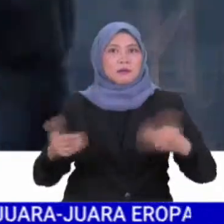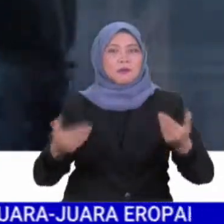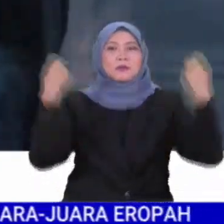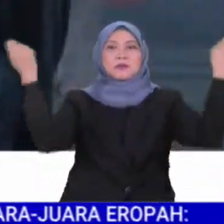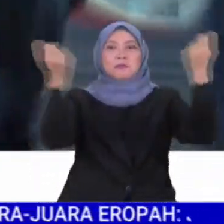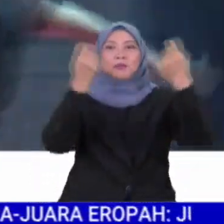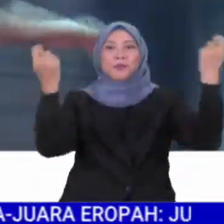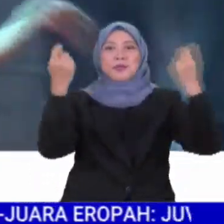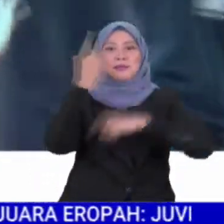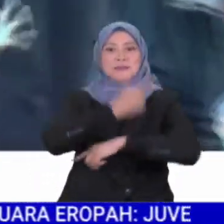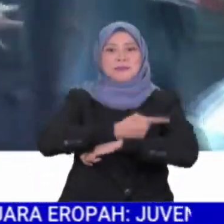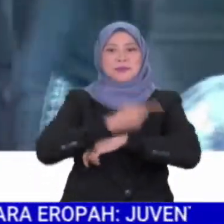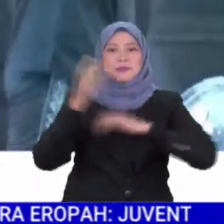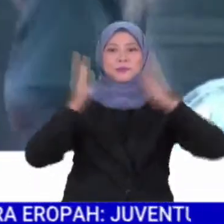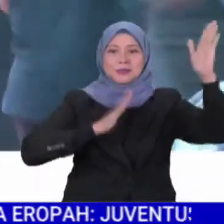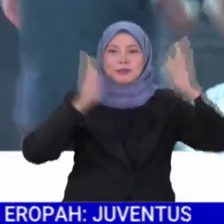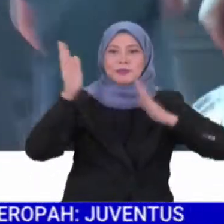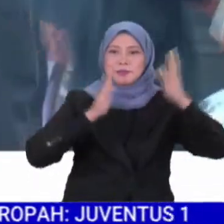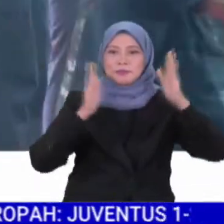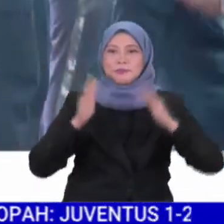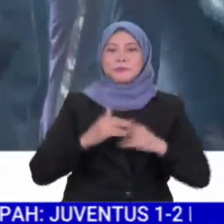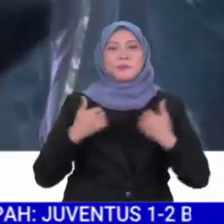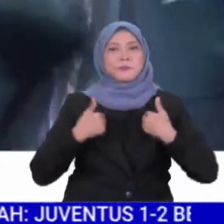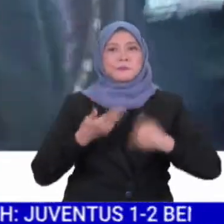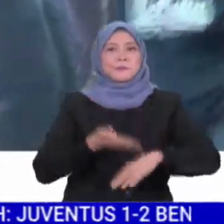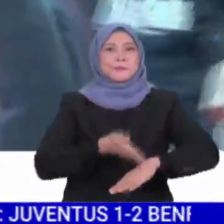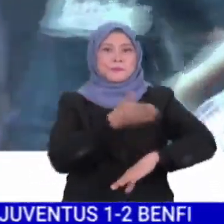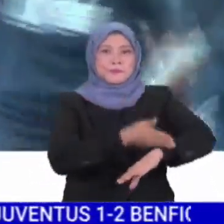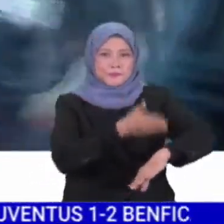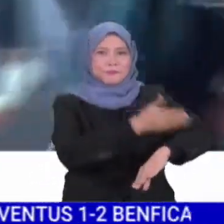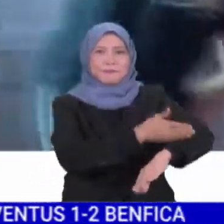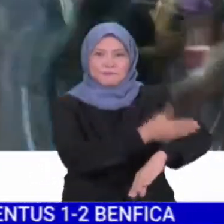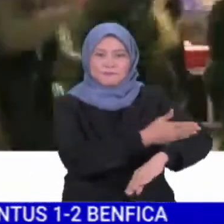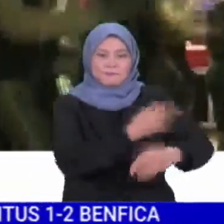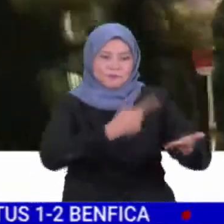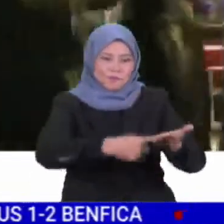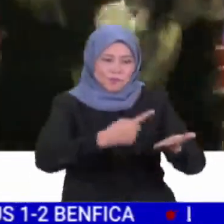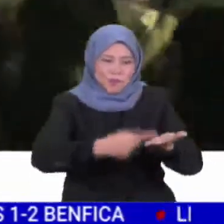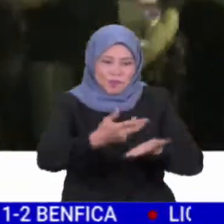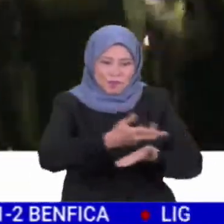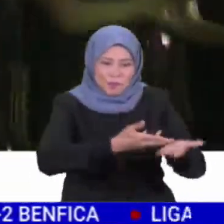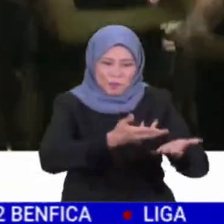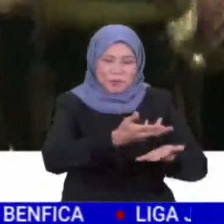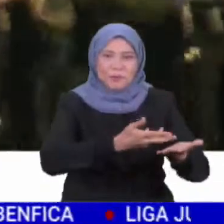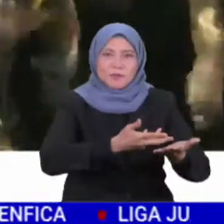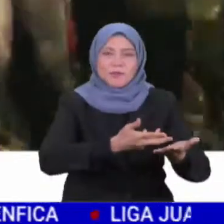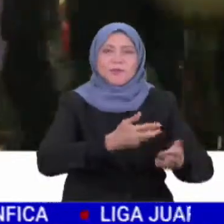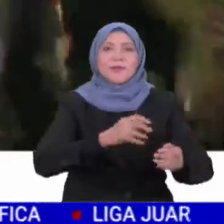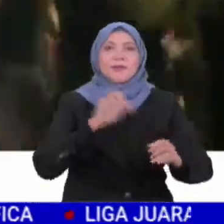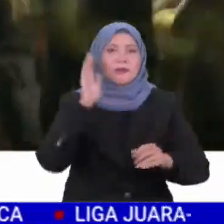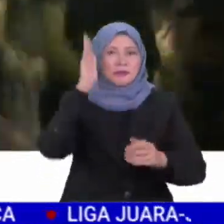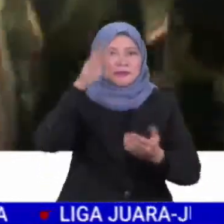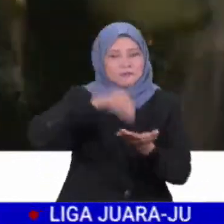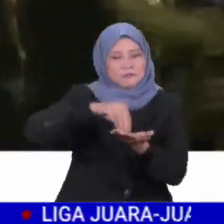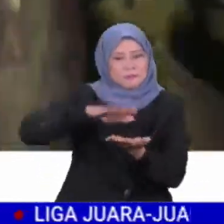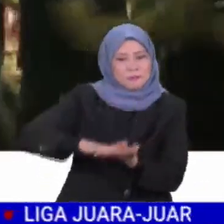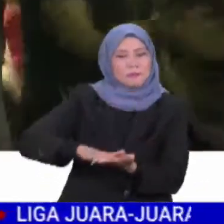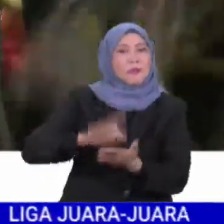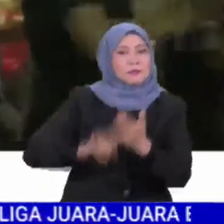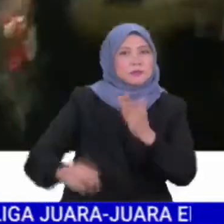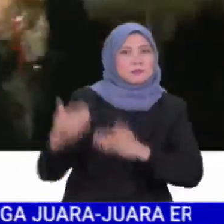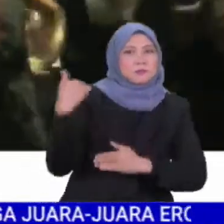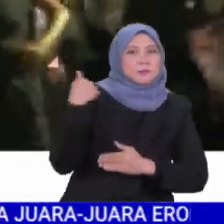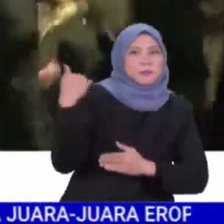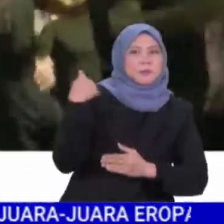Hari Malaysia. Dan ada beberapa penambahbaikan kita telah bincang, dan kita akan mengambil kira teguran